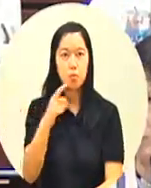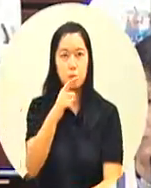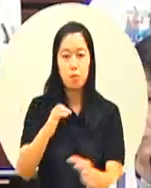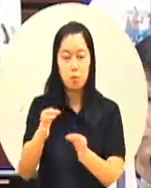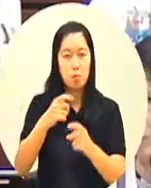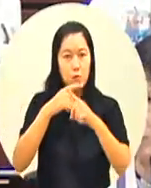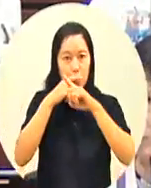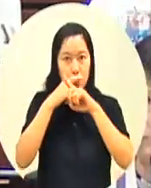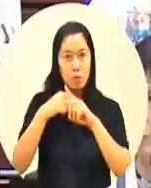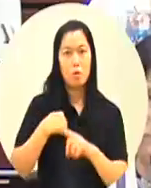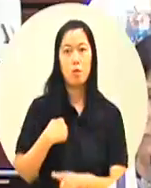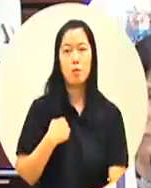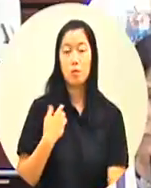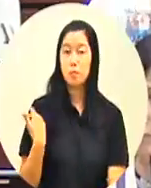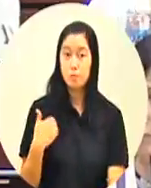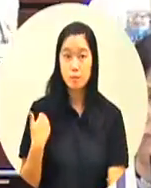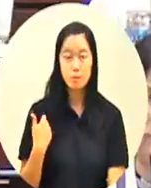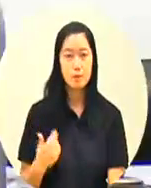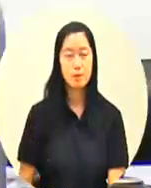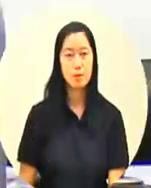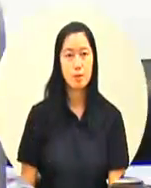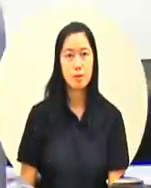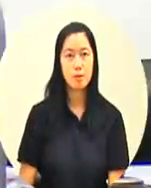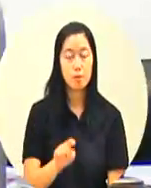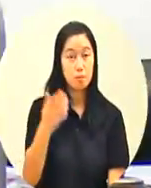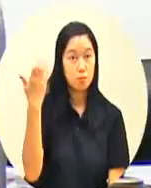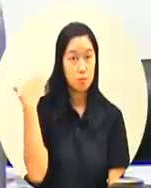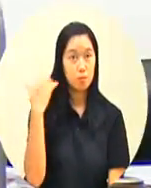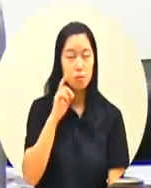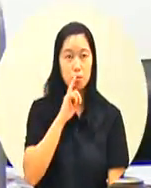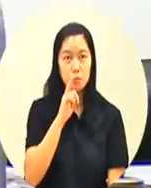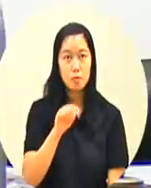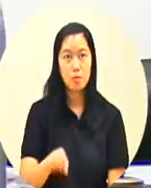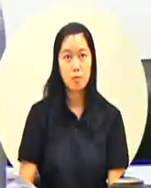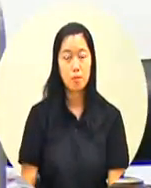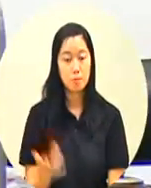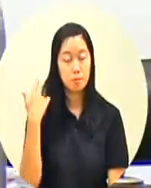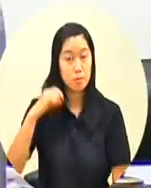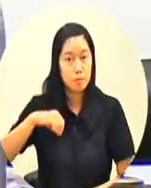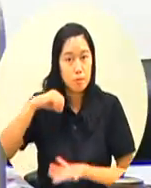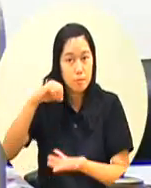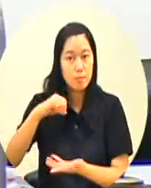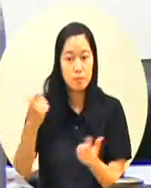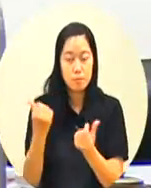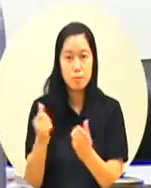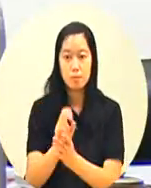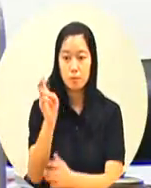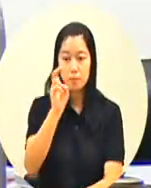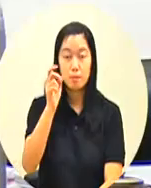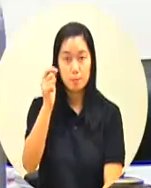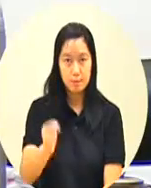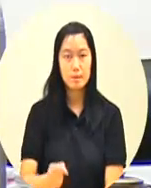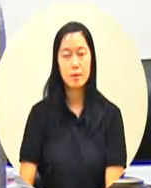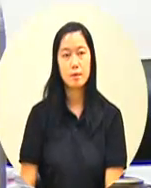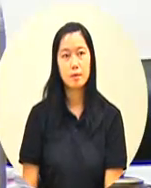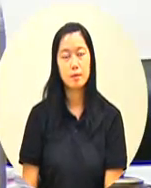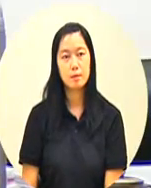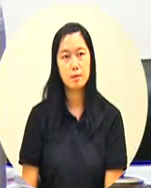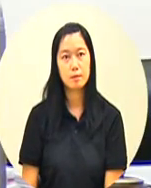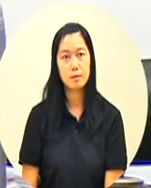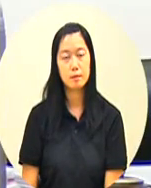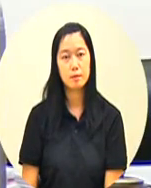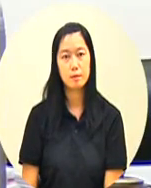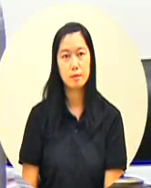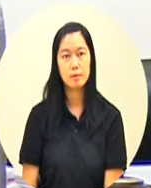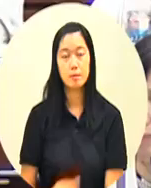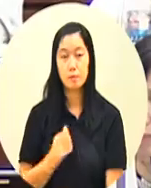密，我也不知道啊。 我记得曾经您在这个之前的曾经有提到有一个类似20亿的数字，是不是？ 对对对，我现在